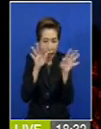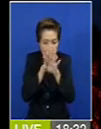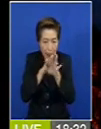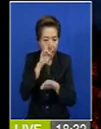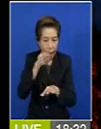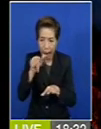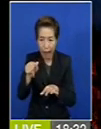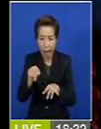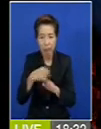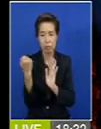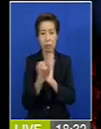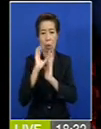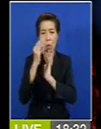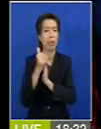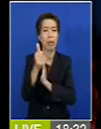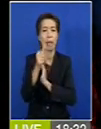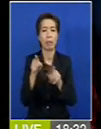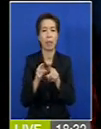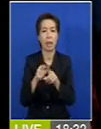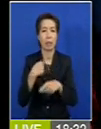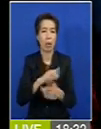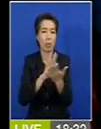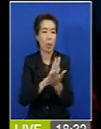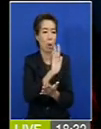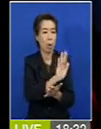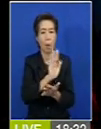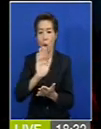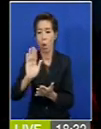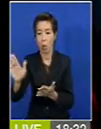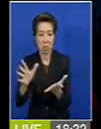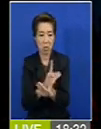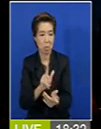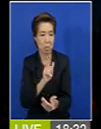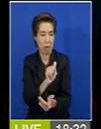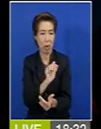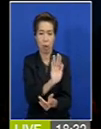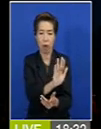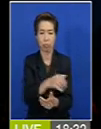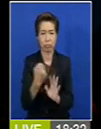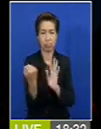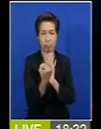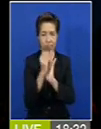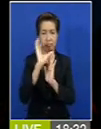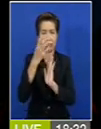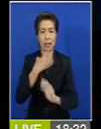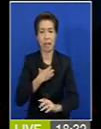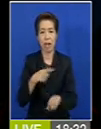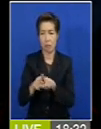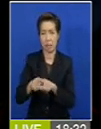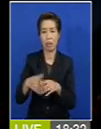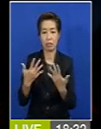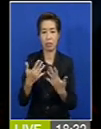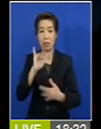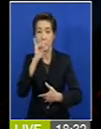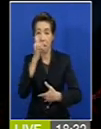ใครขึ้นก่อนก็ได้ยูเนสโกอยากจะให้แต่ละประเทศนำวัฒนธรรมดีๆที่โดดเด่นของตัวเองมาขึ้นทะเบียนกันนะครับอาจเป็นไป